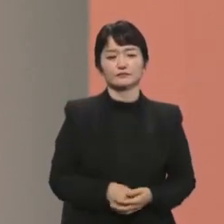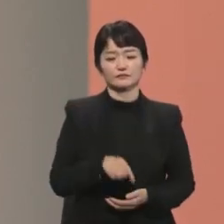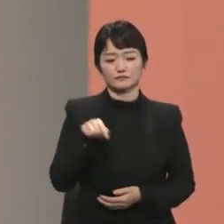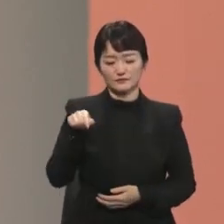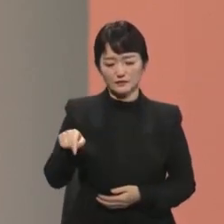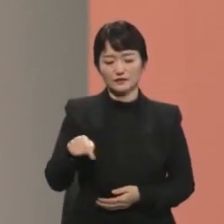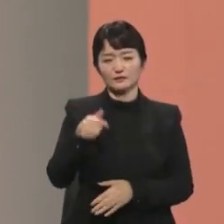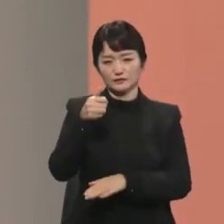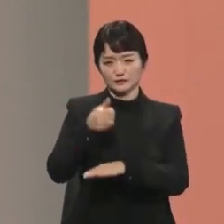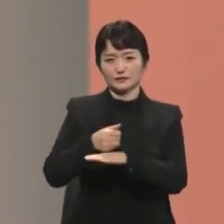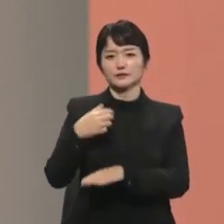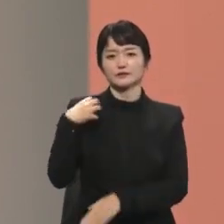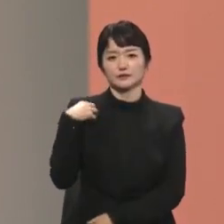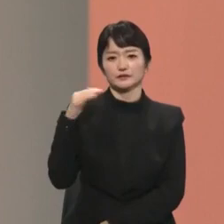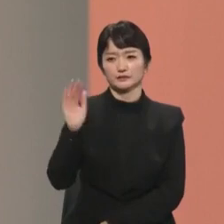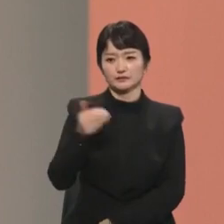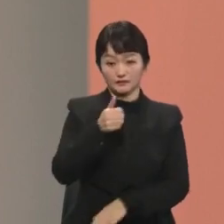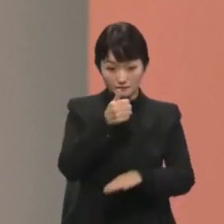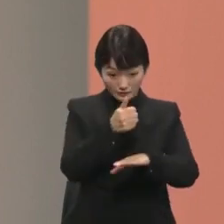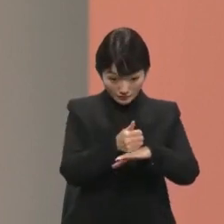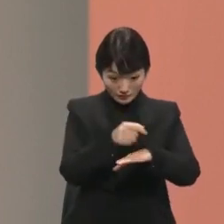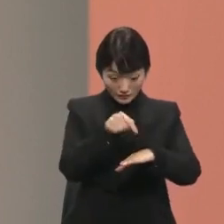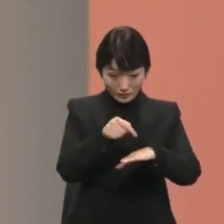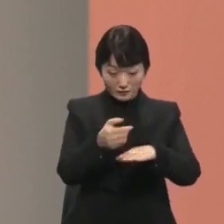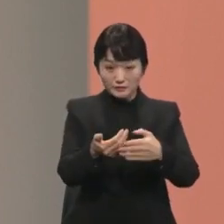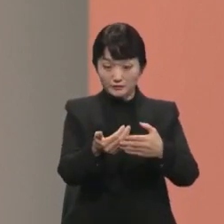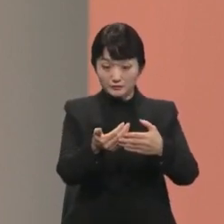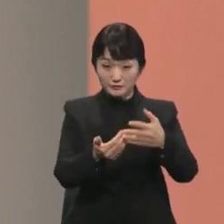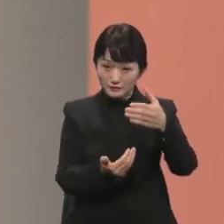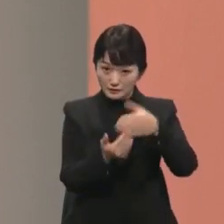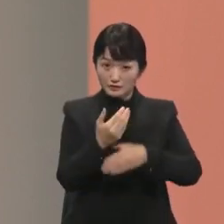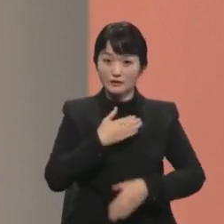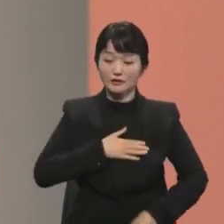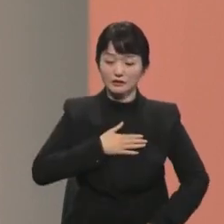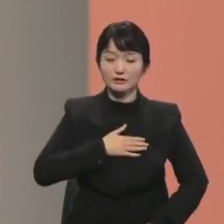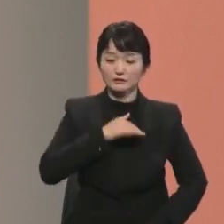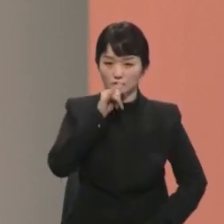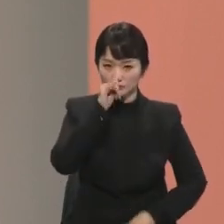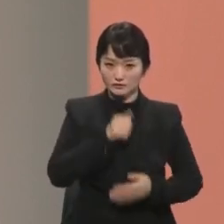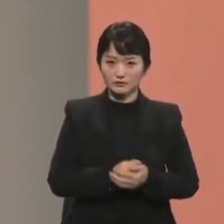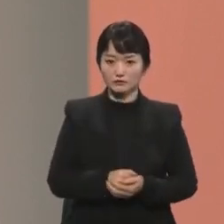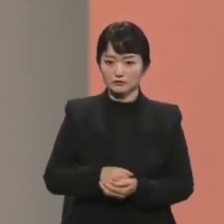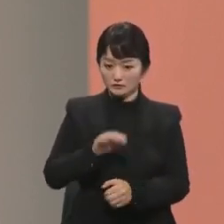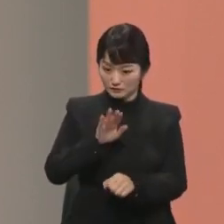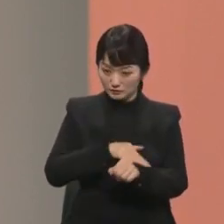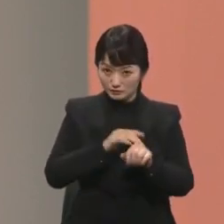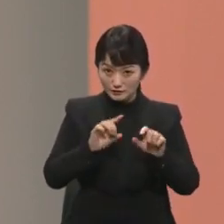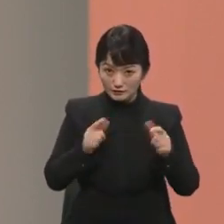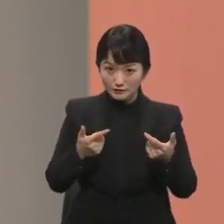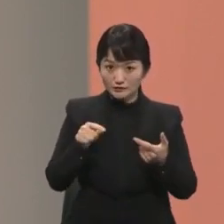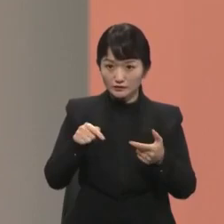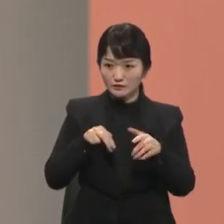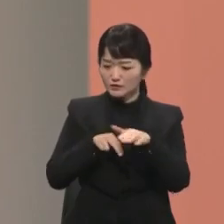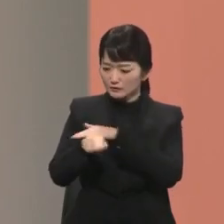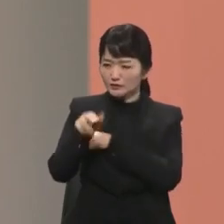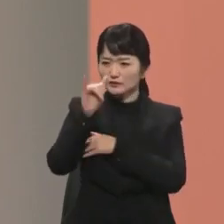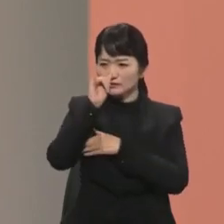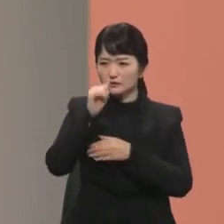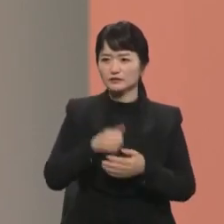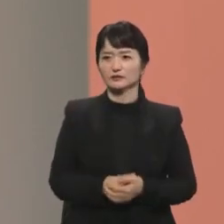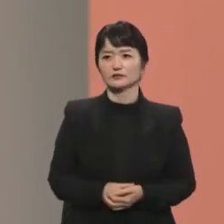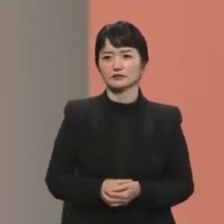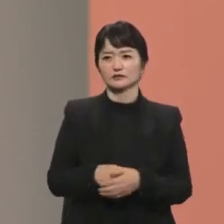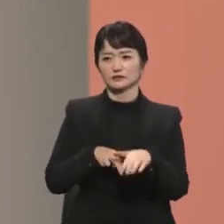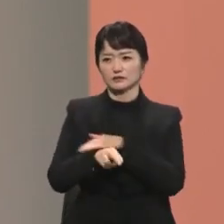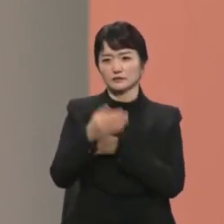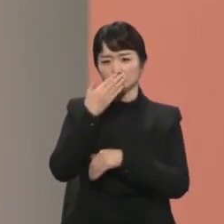그렇다면 그 결과 가 발생할 걸 예견할 수 있어야 되고 네가 그런 잘못을 저지르지 않았다면이 일을 회피할 수 있어야 된다라는 회피